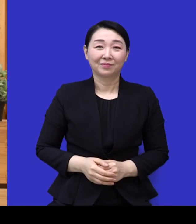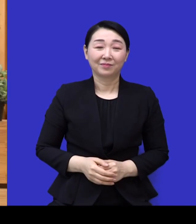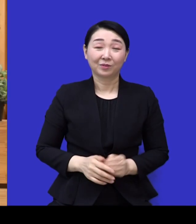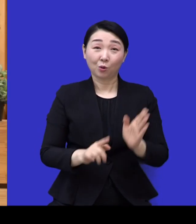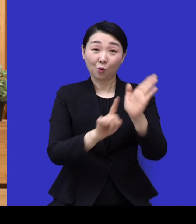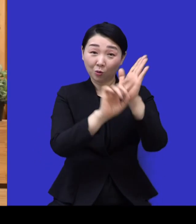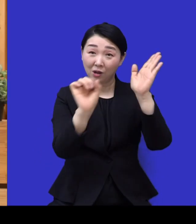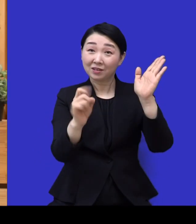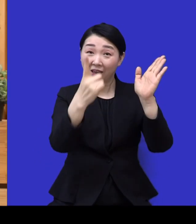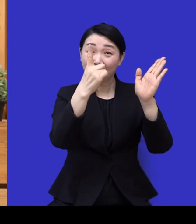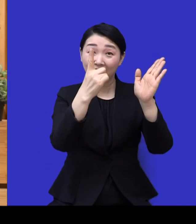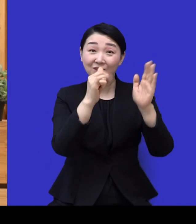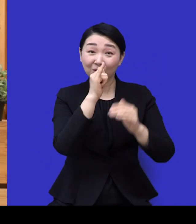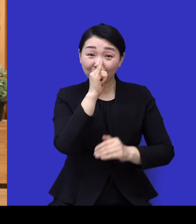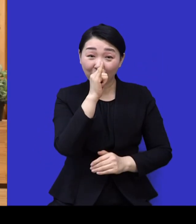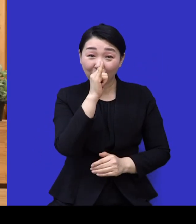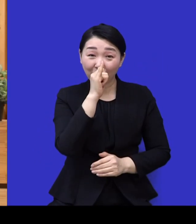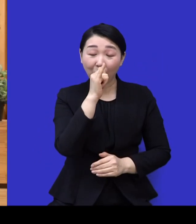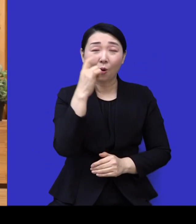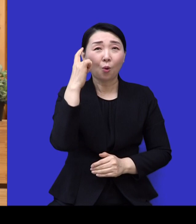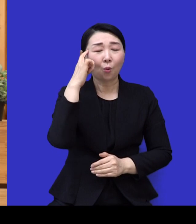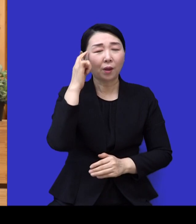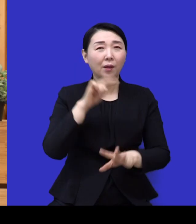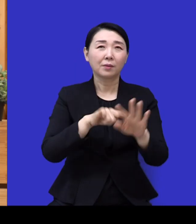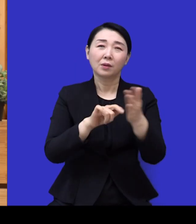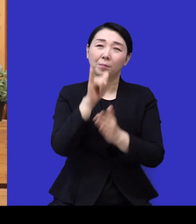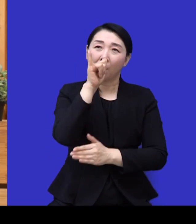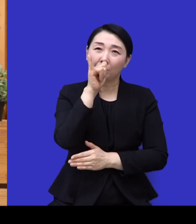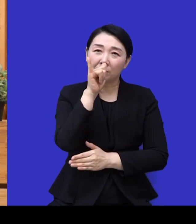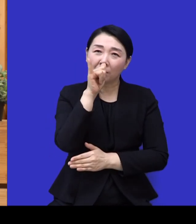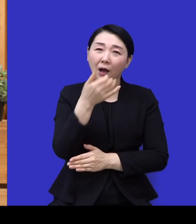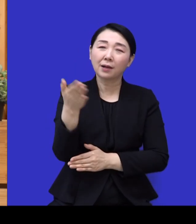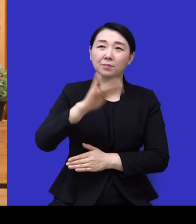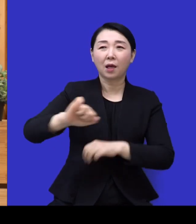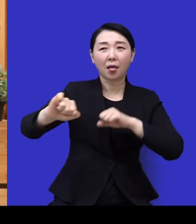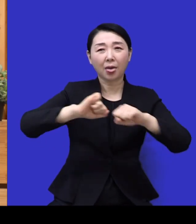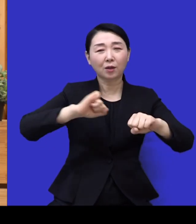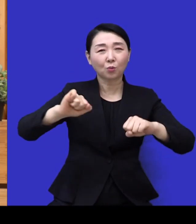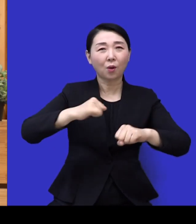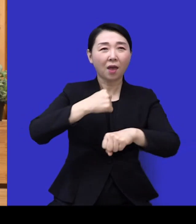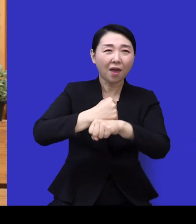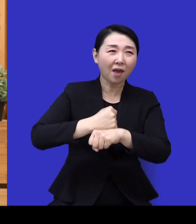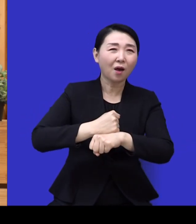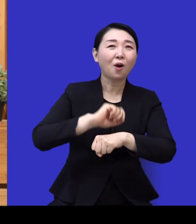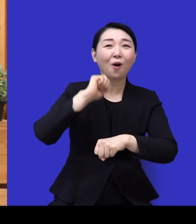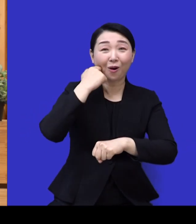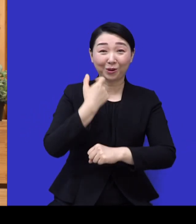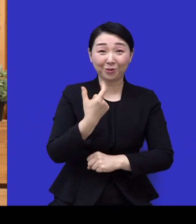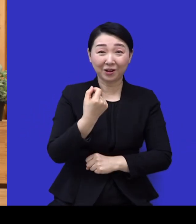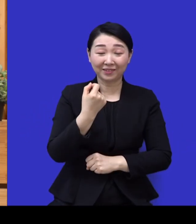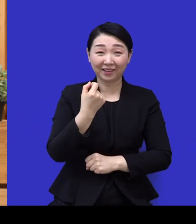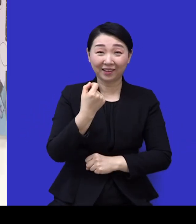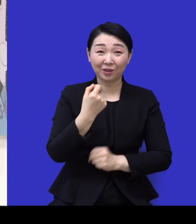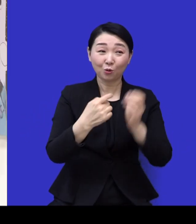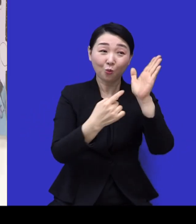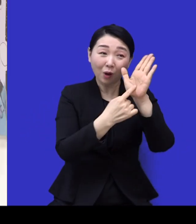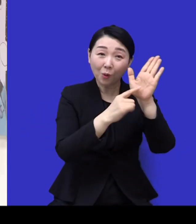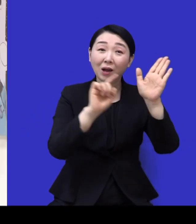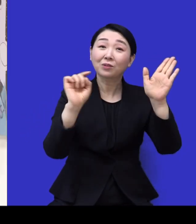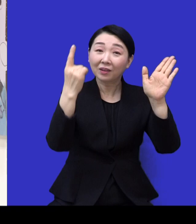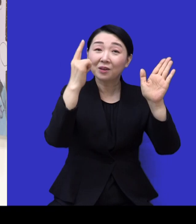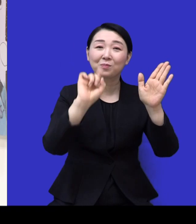있어야 막상 하려고 해도 맞아요. 마음은 있지만 행동으로 바로 옮긴다는 거 쉽지 않거든요. 어떤 계기가 있으셨을까요?